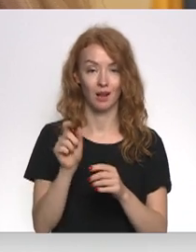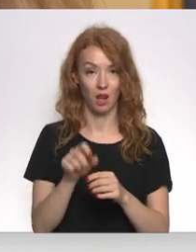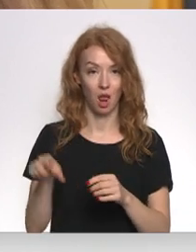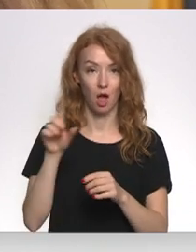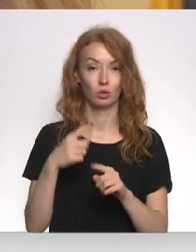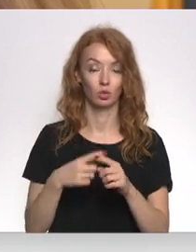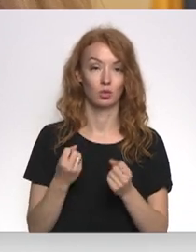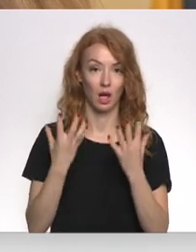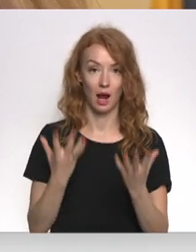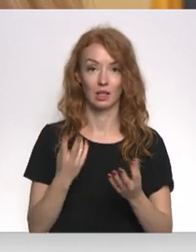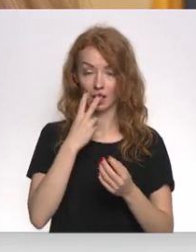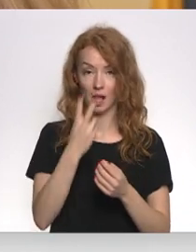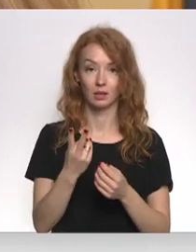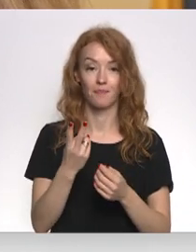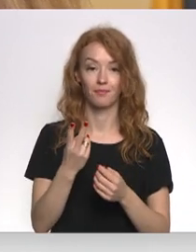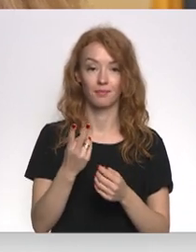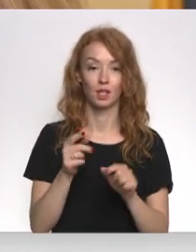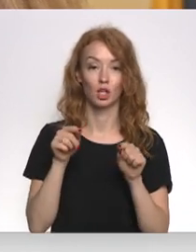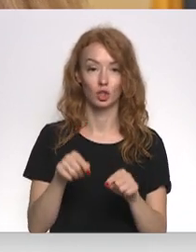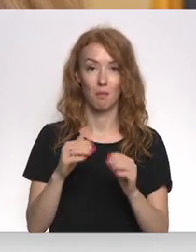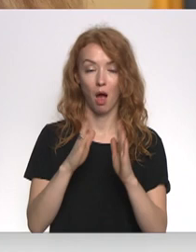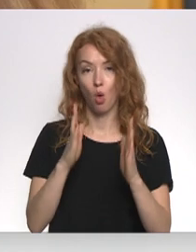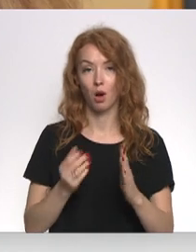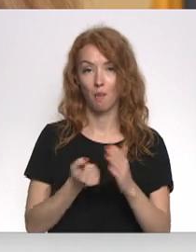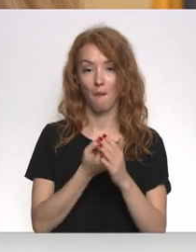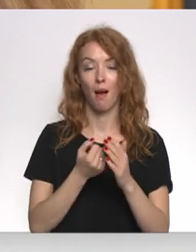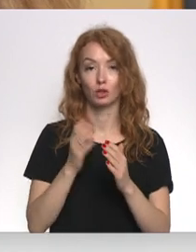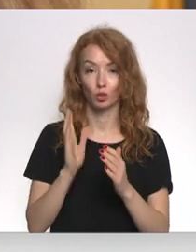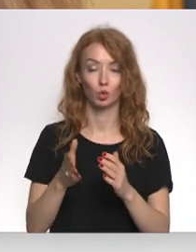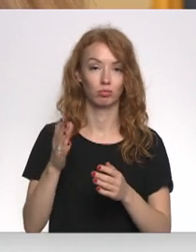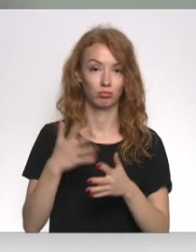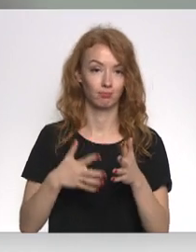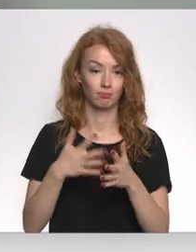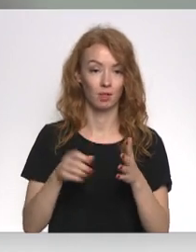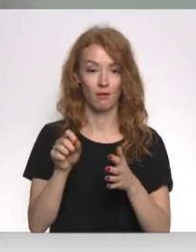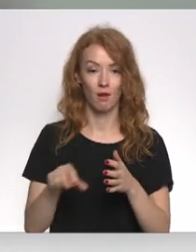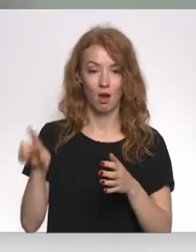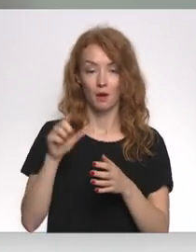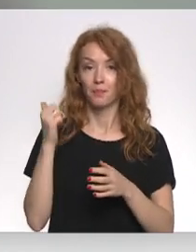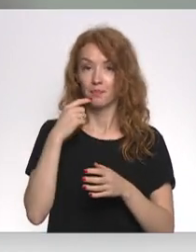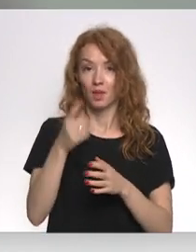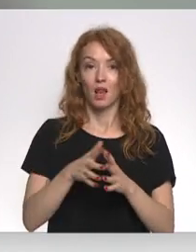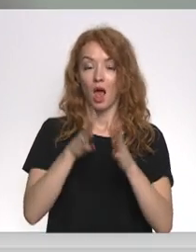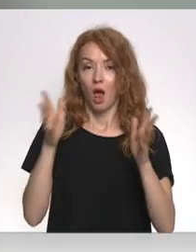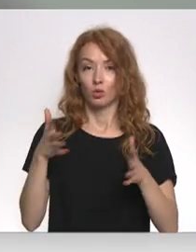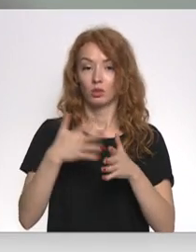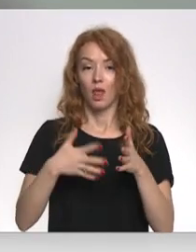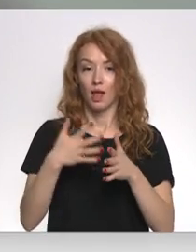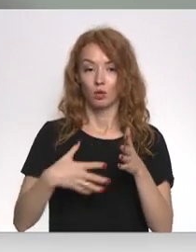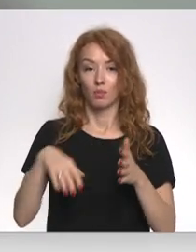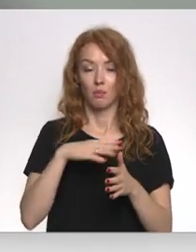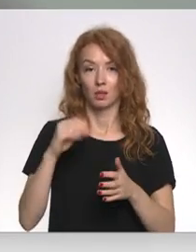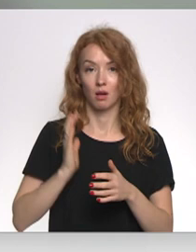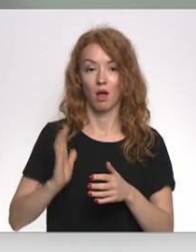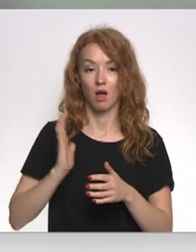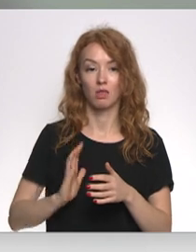jau skaidri redzam, ka šie te mājokļa pabalsti tiks aprēķināti vairāk. Lielākos rēķinus mēs